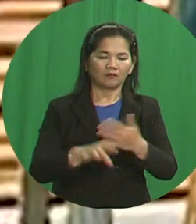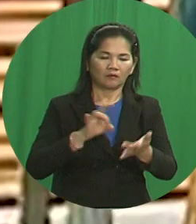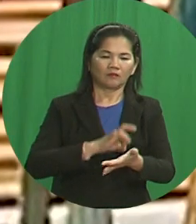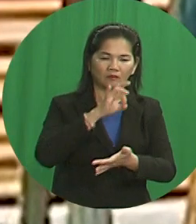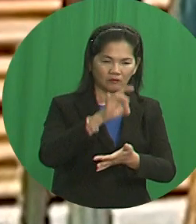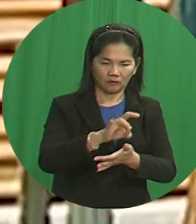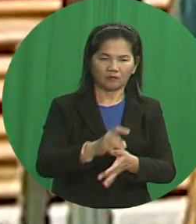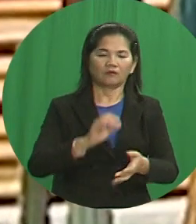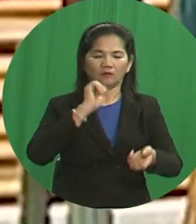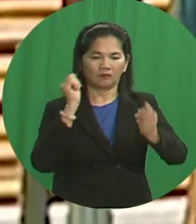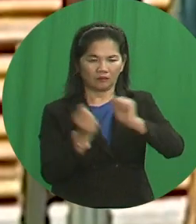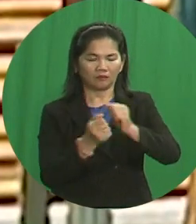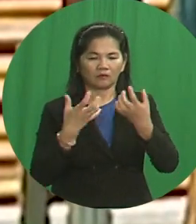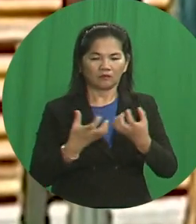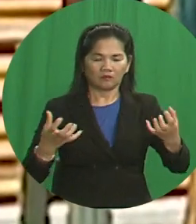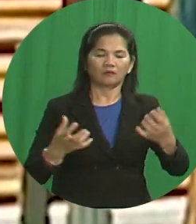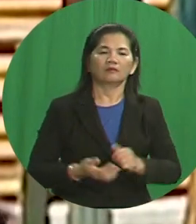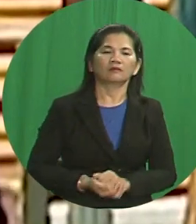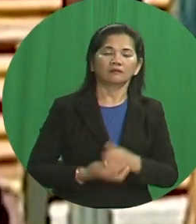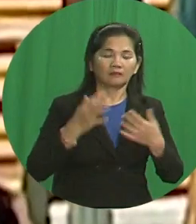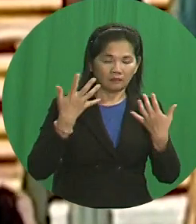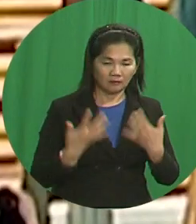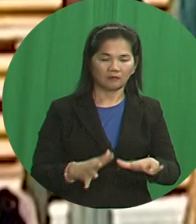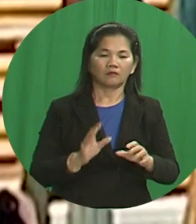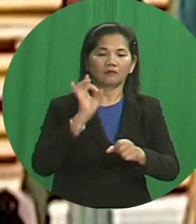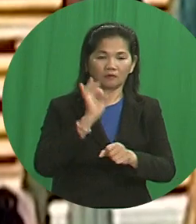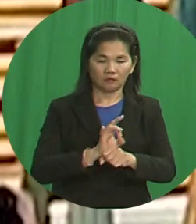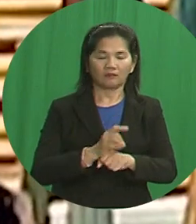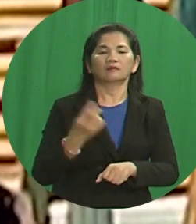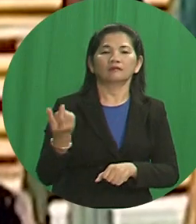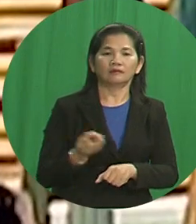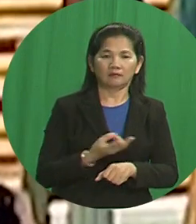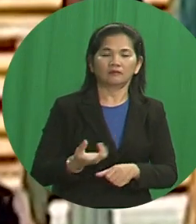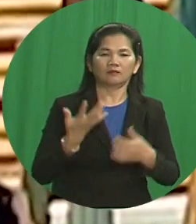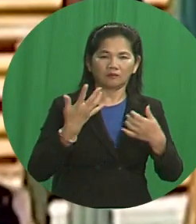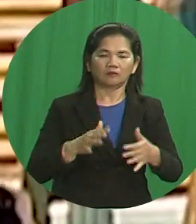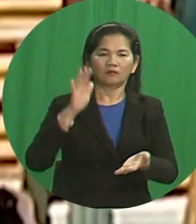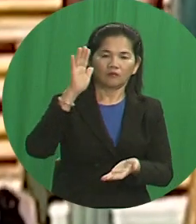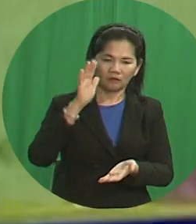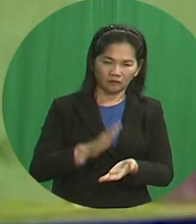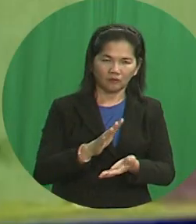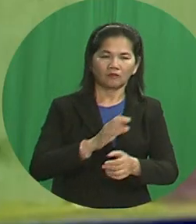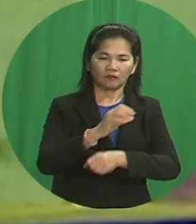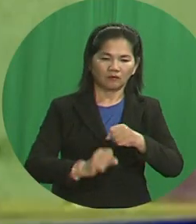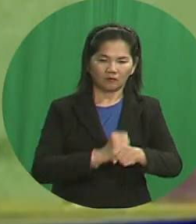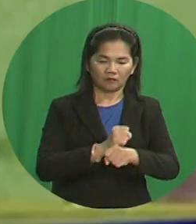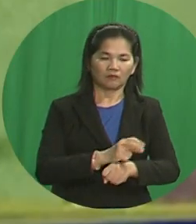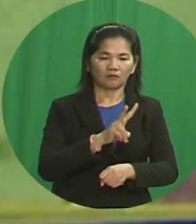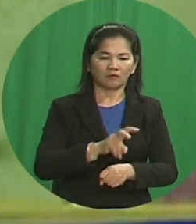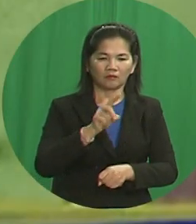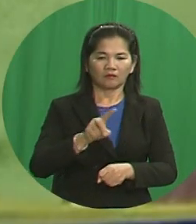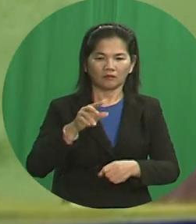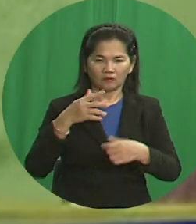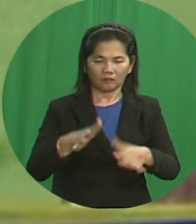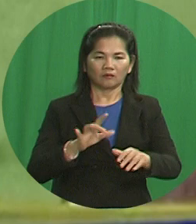វើឲ្យមានការផ្លាស់ប្តូរទំនិញទ្វេភាគីទំហំពាណិជ្ជកម្មនៃប្រទេសទាំងពីរបានធ្លាក់ចុះយ៉ាងខ្លាំងចាប់តាំងពីឆ្នាំ2015មក